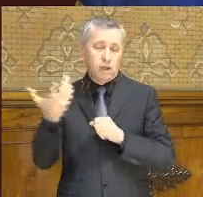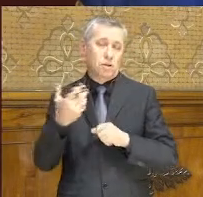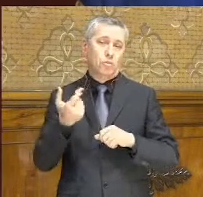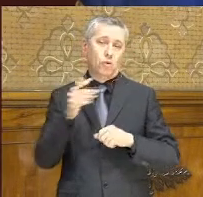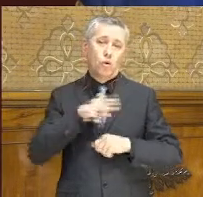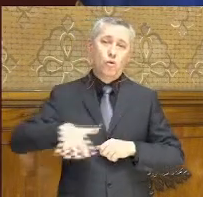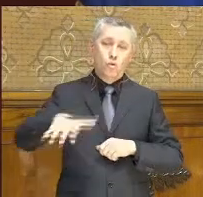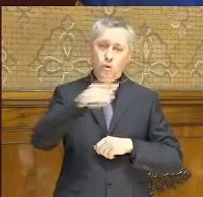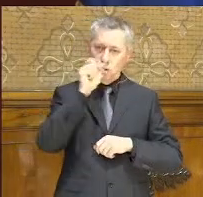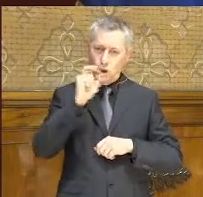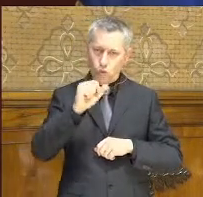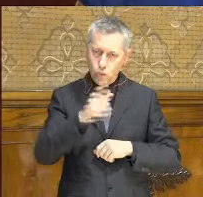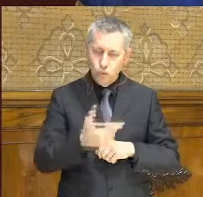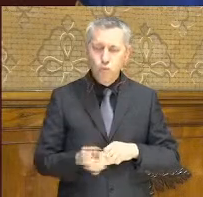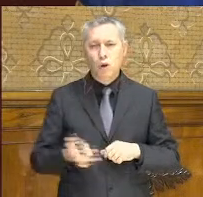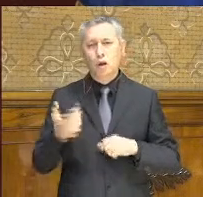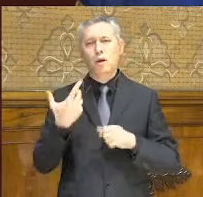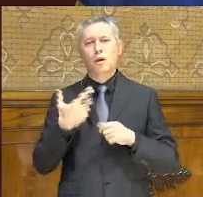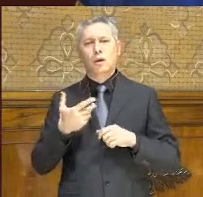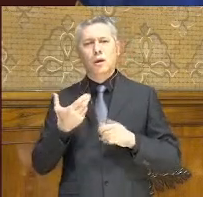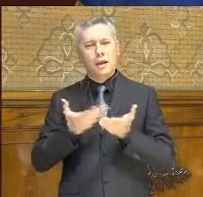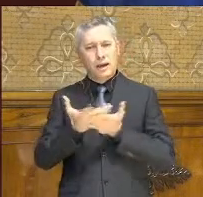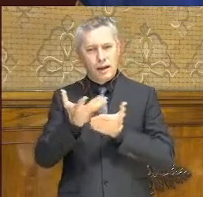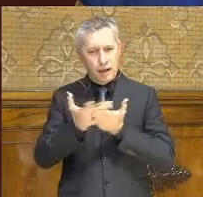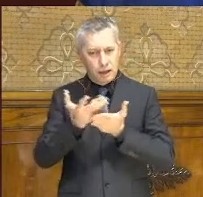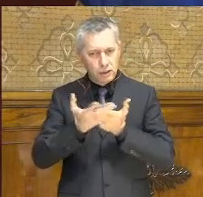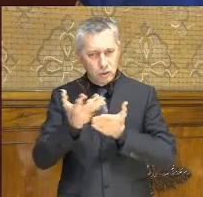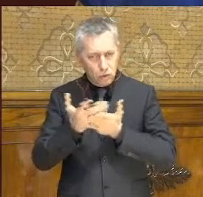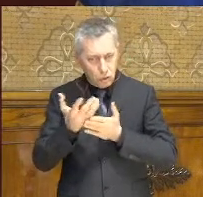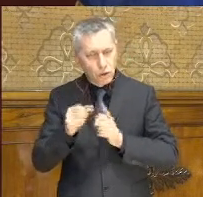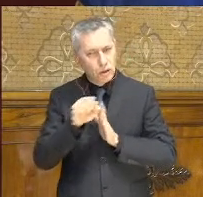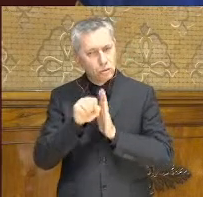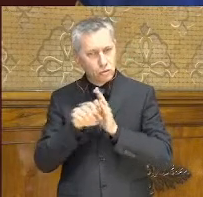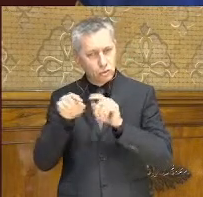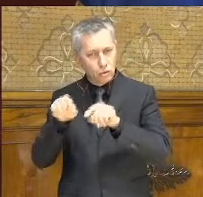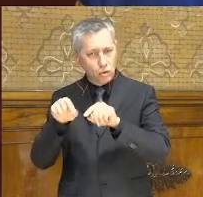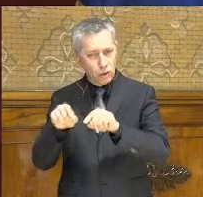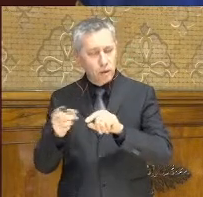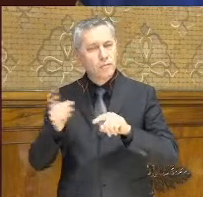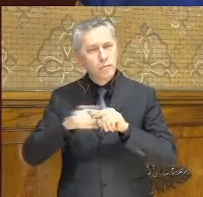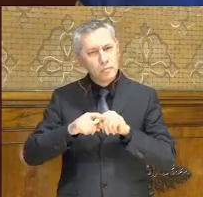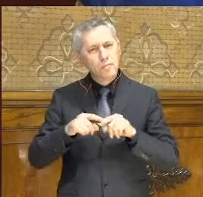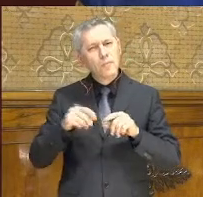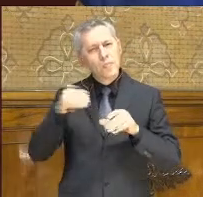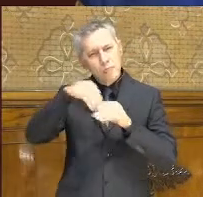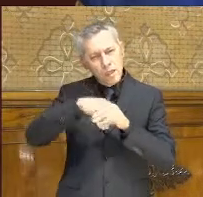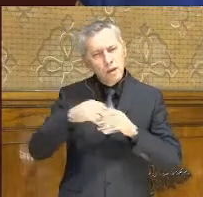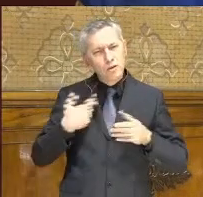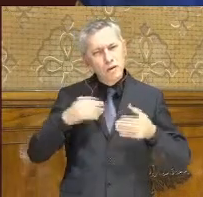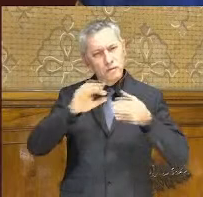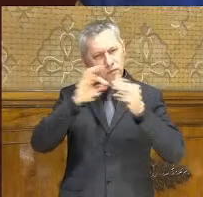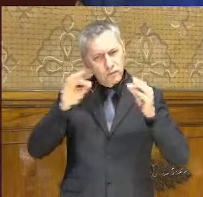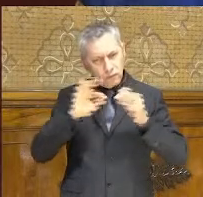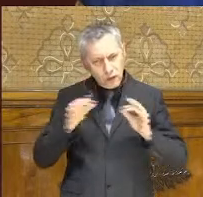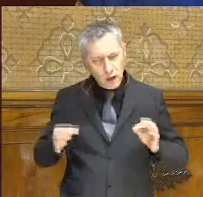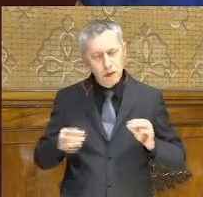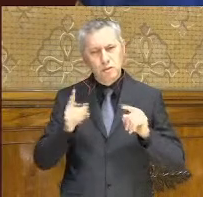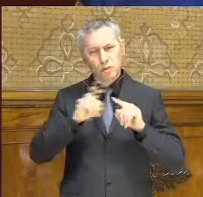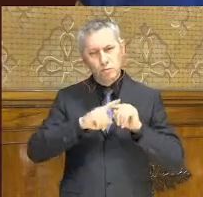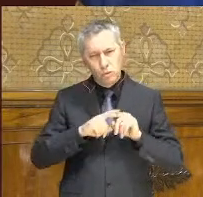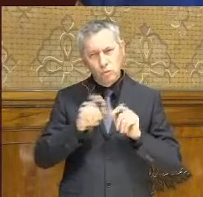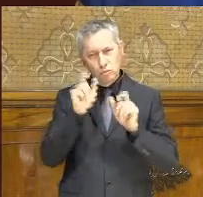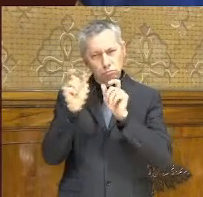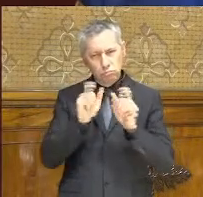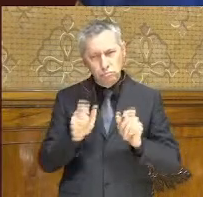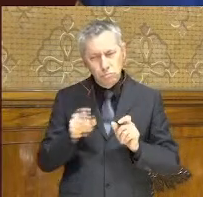cultura, Nazione e narrazione, in cui rinveniamo quei concetti e quei termini influenti che lui esplora nei